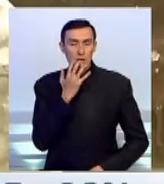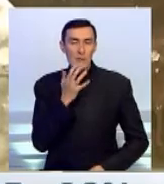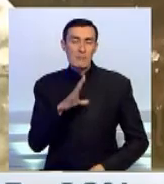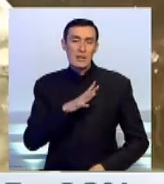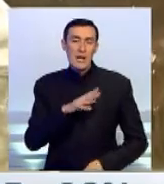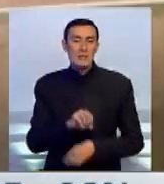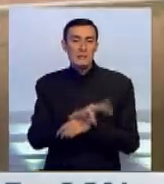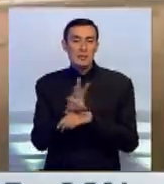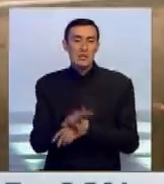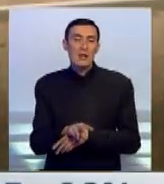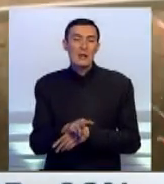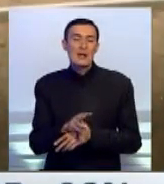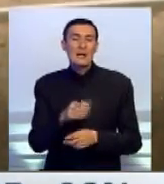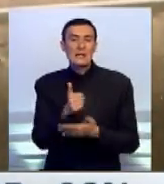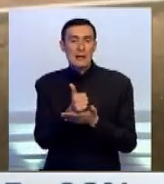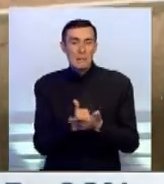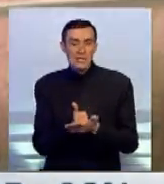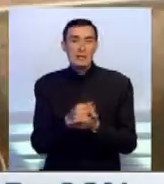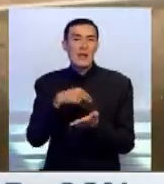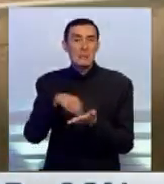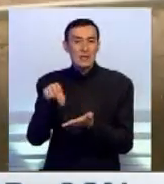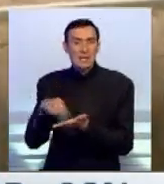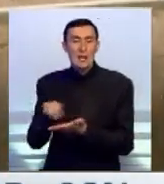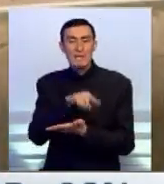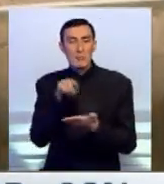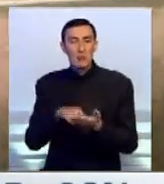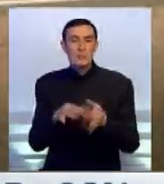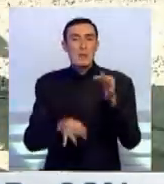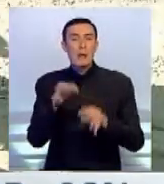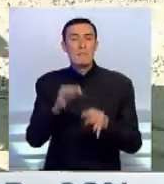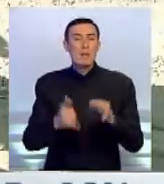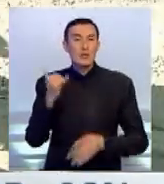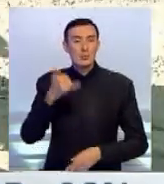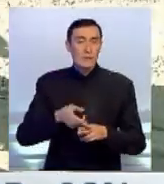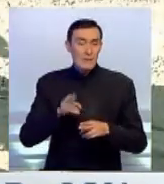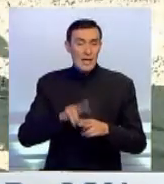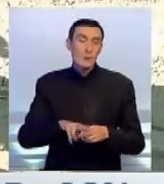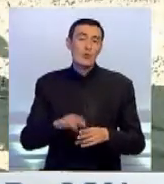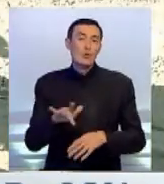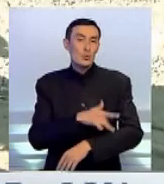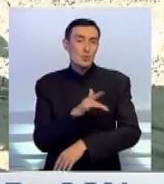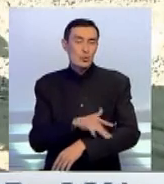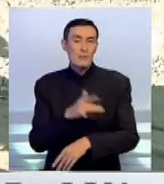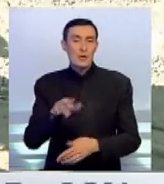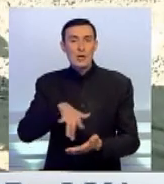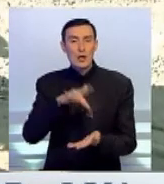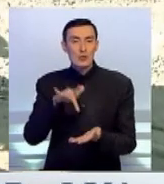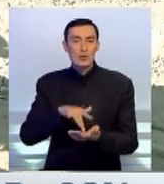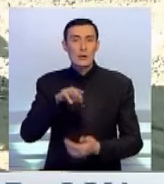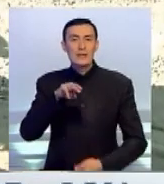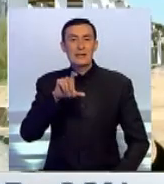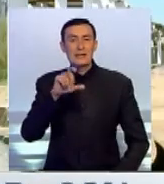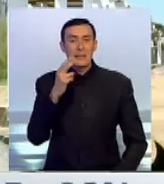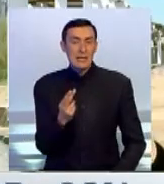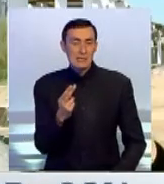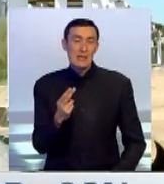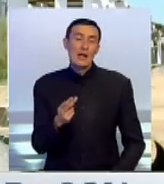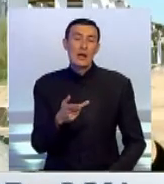обеспечен аварийный запас, решен вопрос и с приобретением мазута. К слову, сегодня услугами городской ТЭЦ пользуются